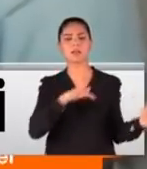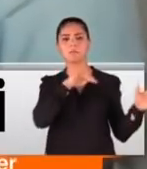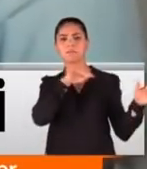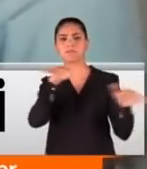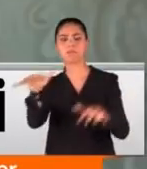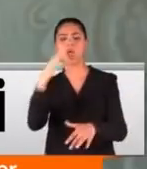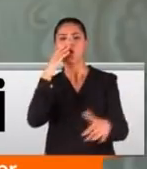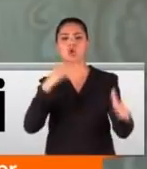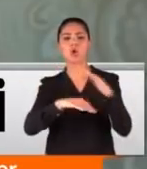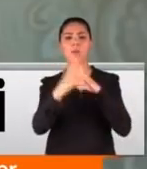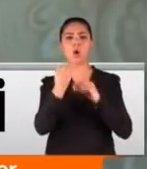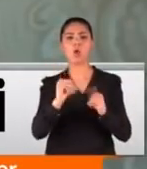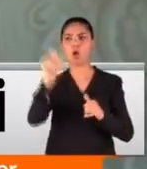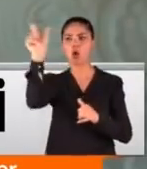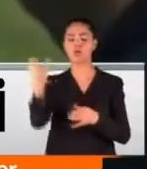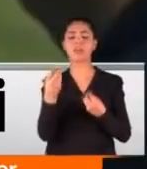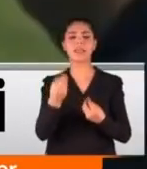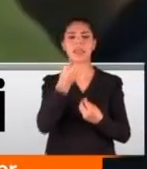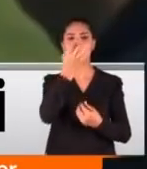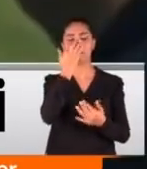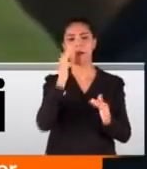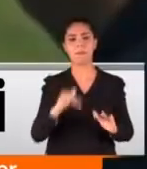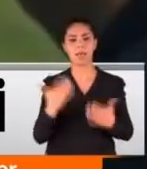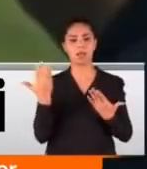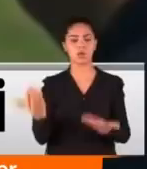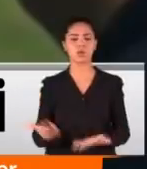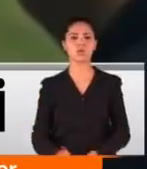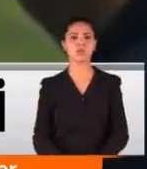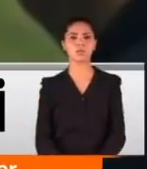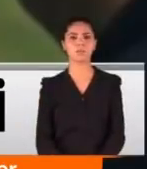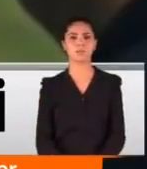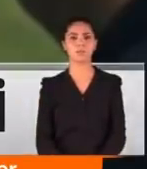Yoğun bakıma alınan oyuncudan iyi haberler bekleniyor. Ben memleketimi savunurum arkadaş.